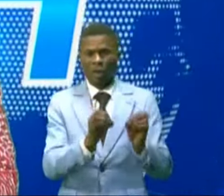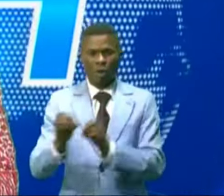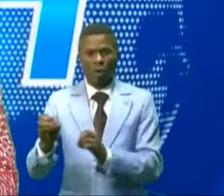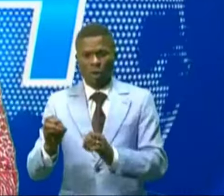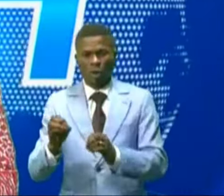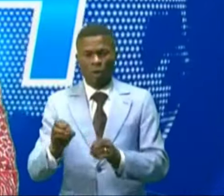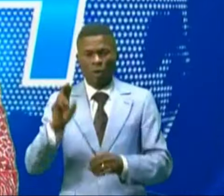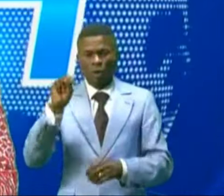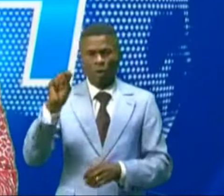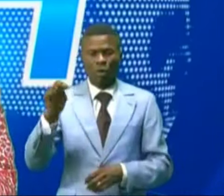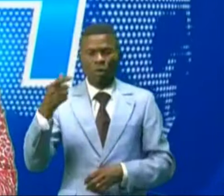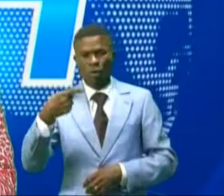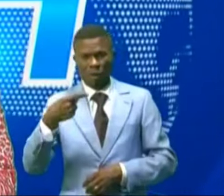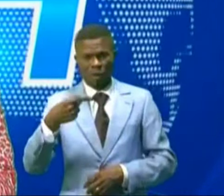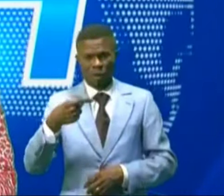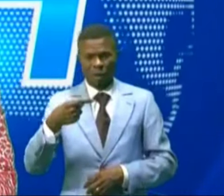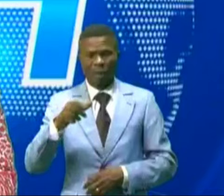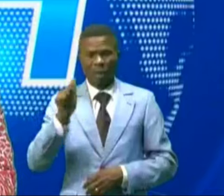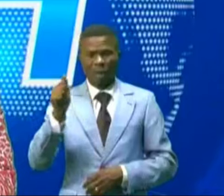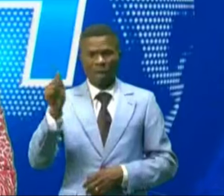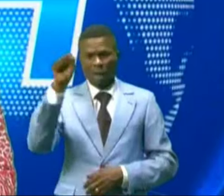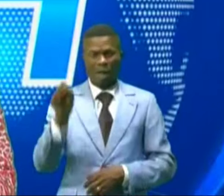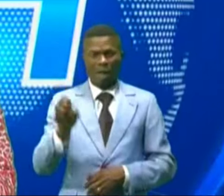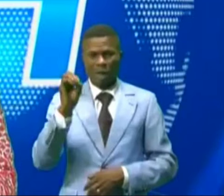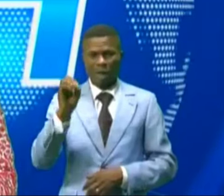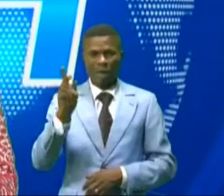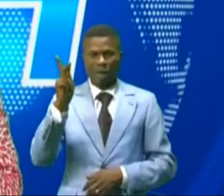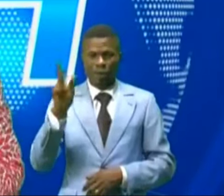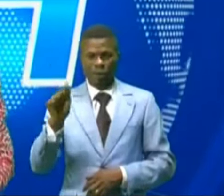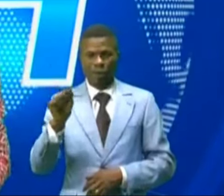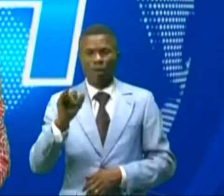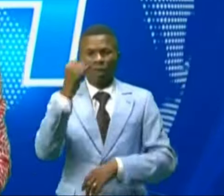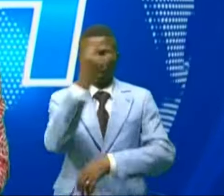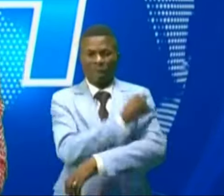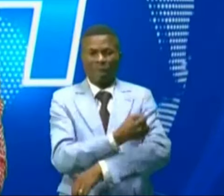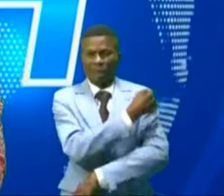non gouvernementale ASSOC Ituri.